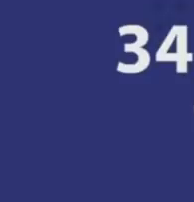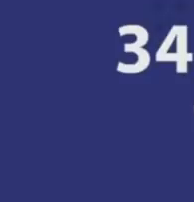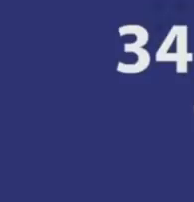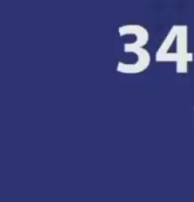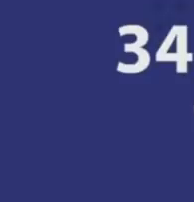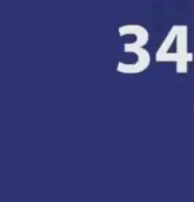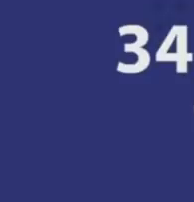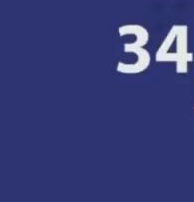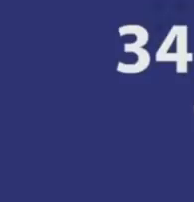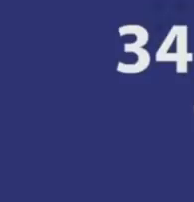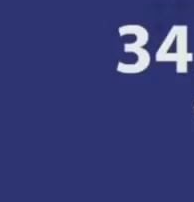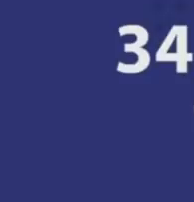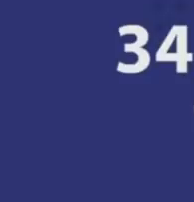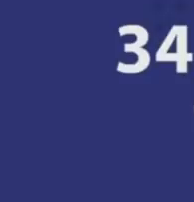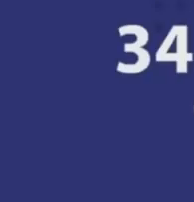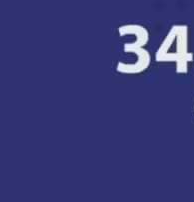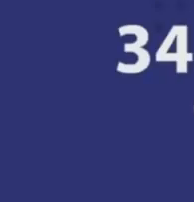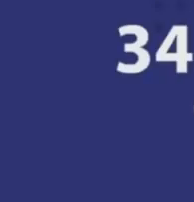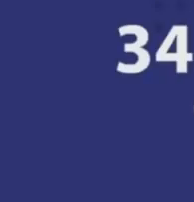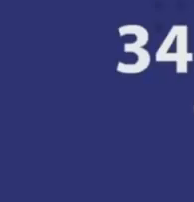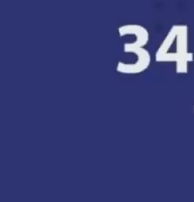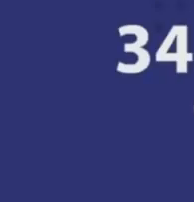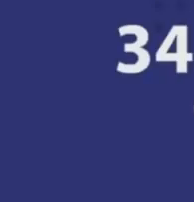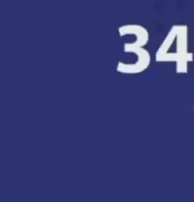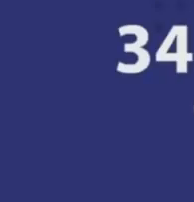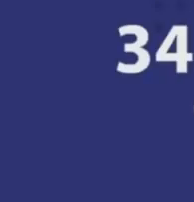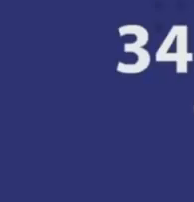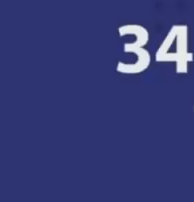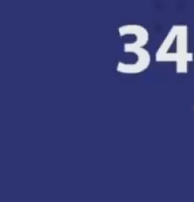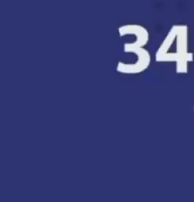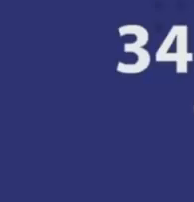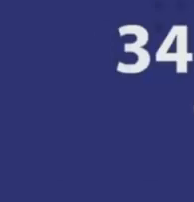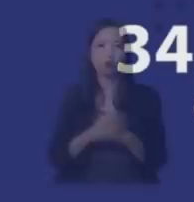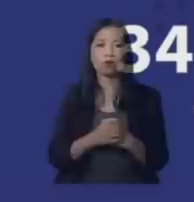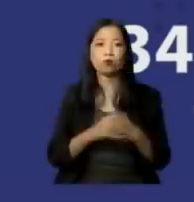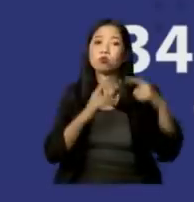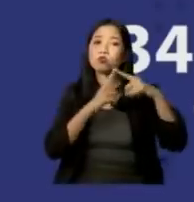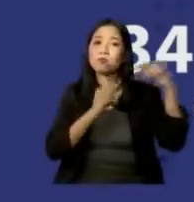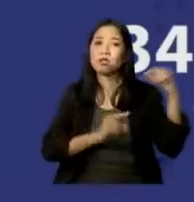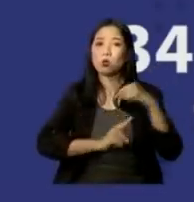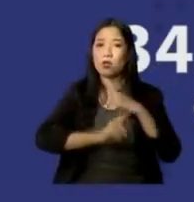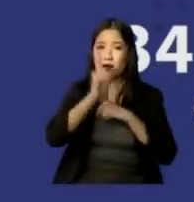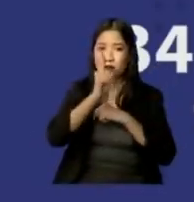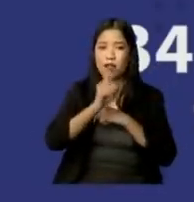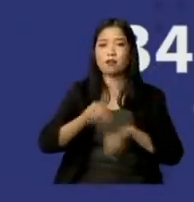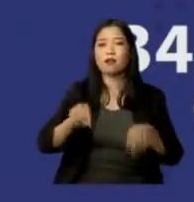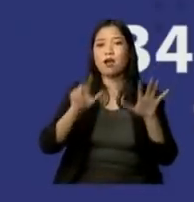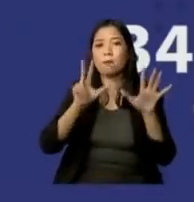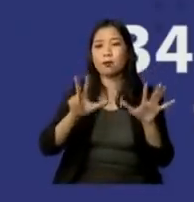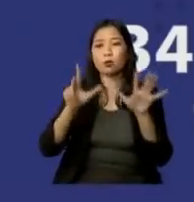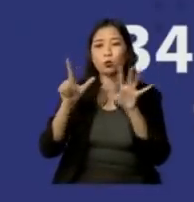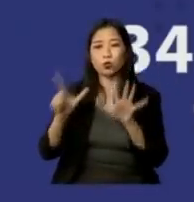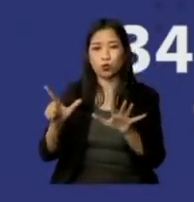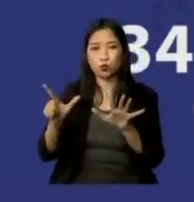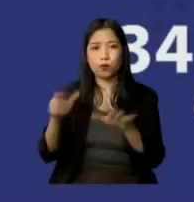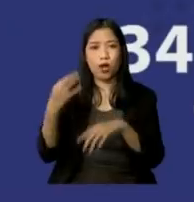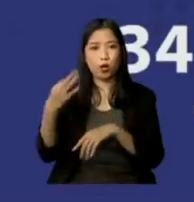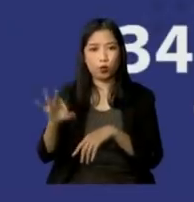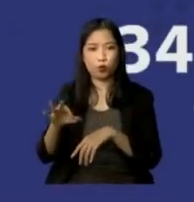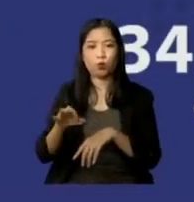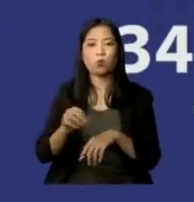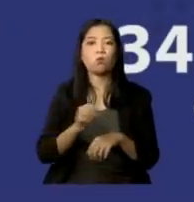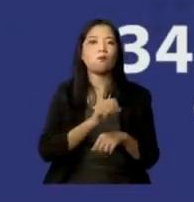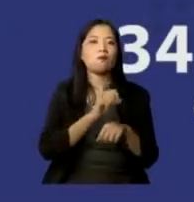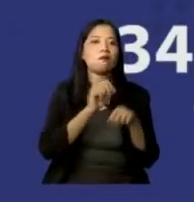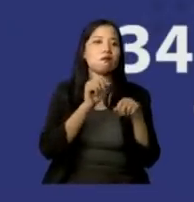baru dan 50 sembuh di Sumatera Utara 87 kasus baru 8-16